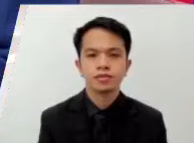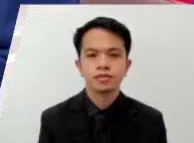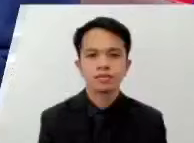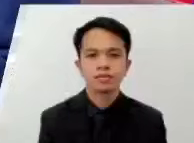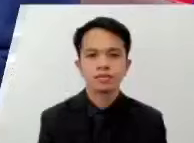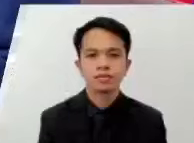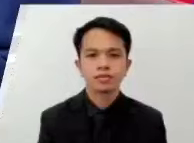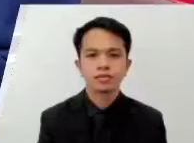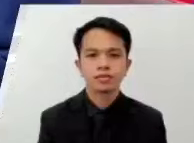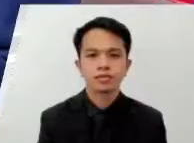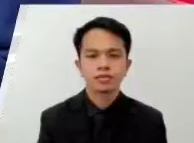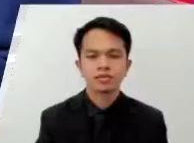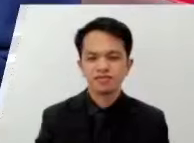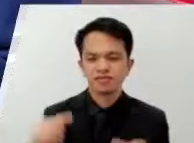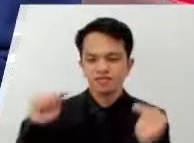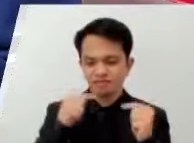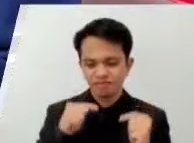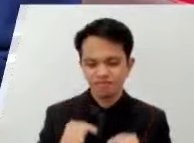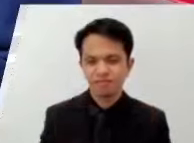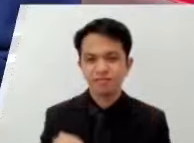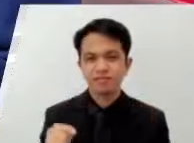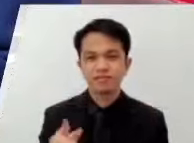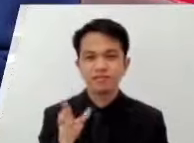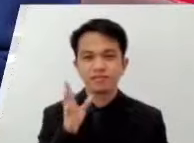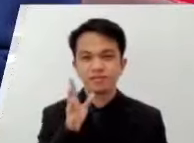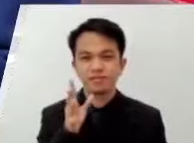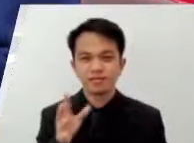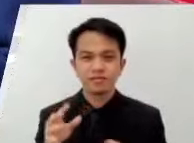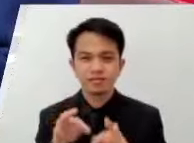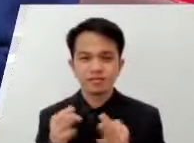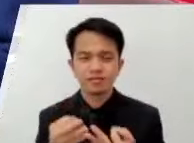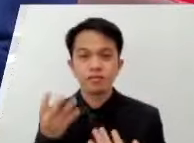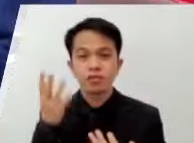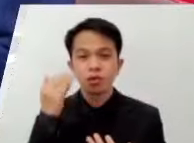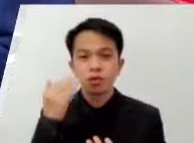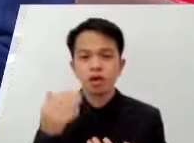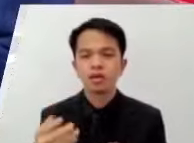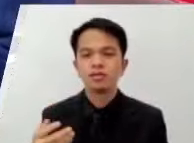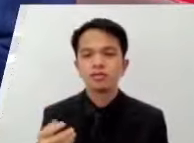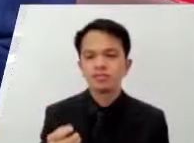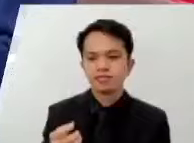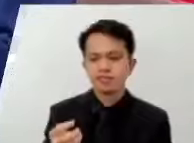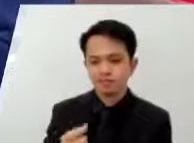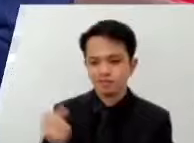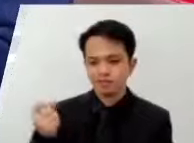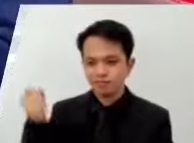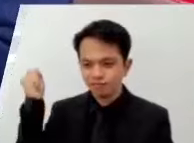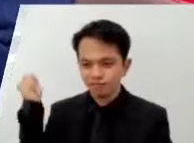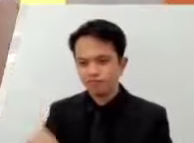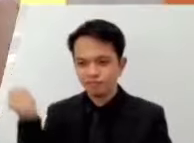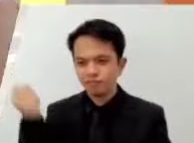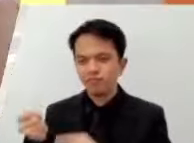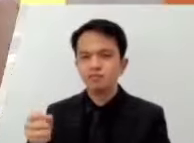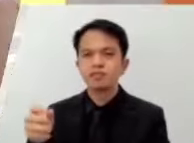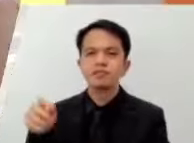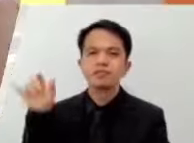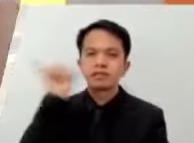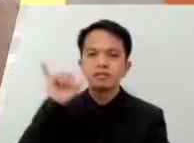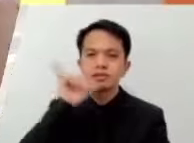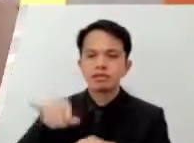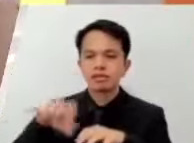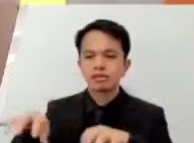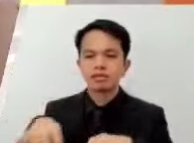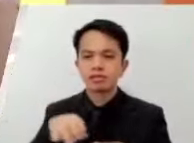Sugatan ng isang mag-ina sa San Mateo Rizal matapos tagain umano ng kanilang lasing na kapitbahay. Nangyari